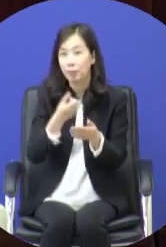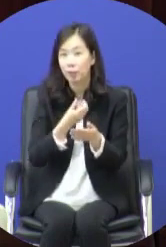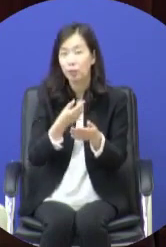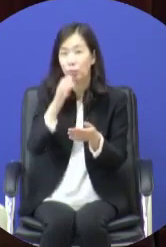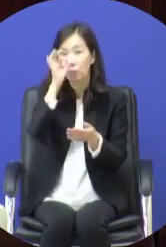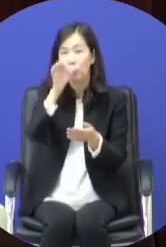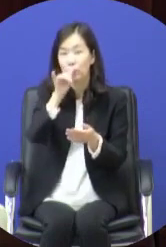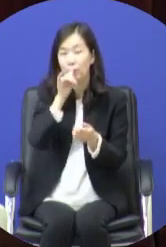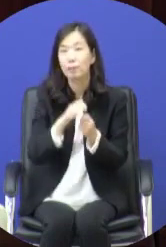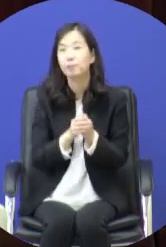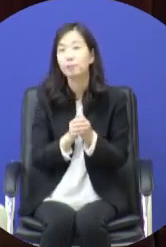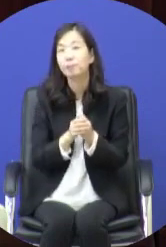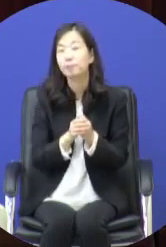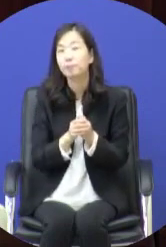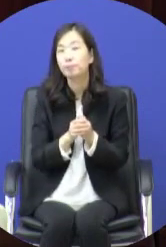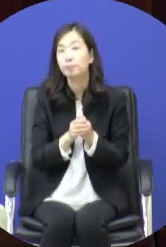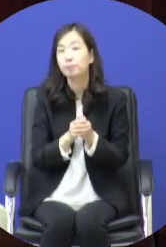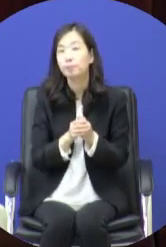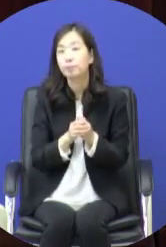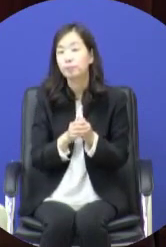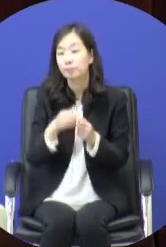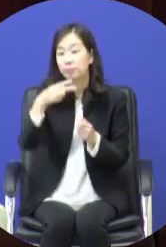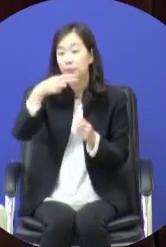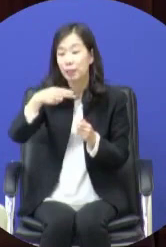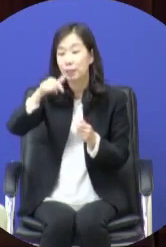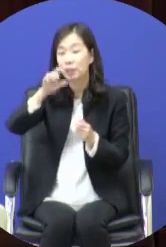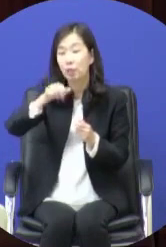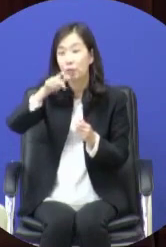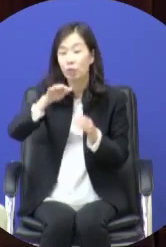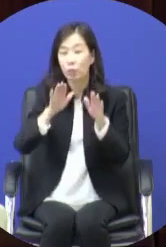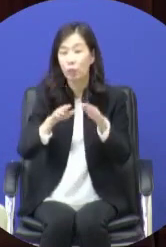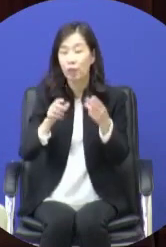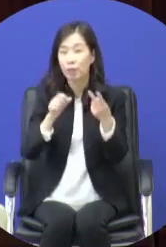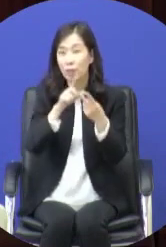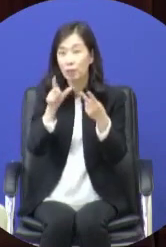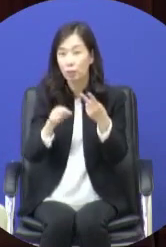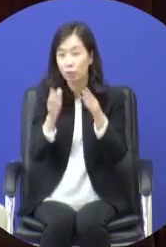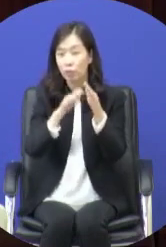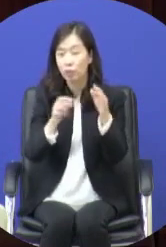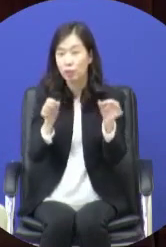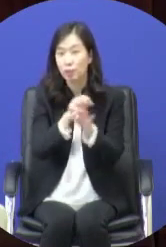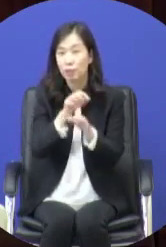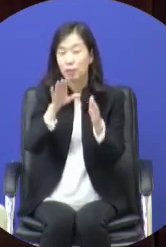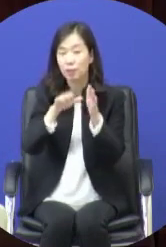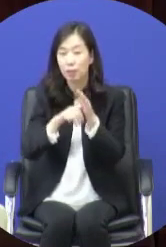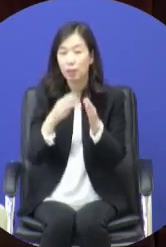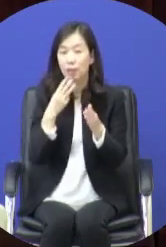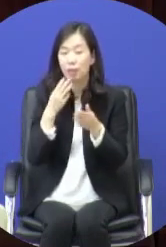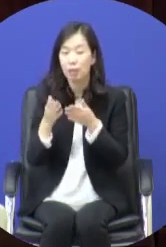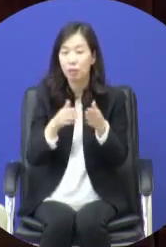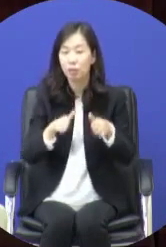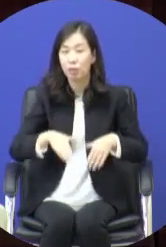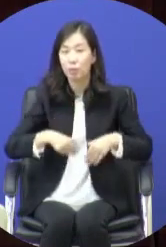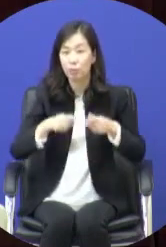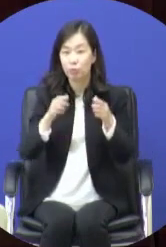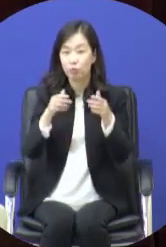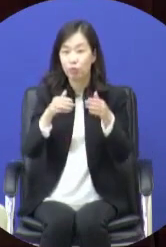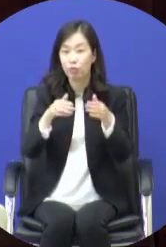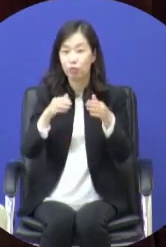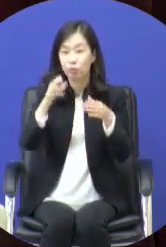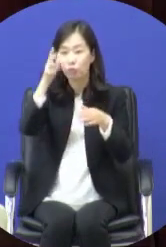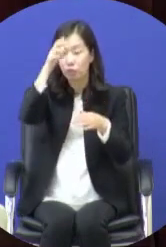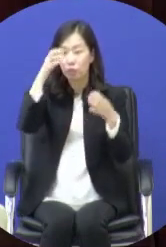보고 있다. 실제 H경정은 올해 2월 정기이사 때 경기 남부경찰청장 팀장으로